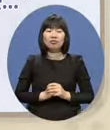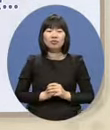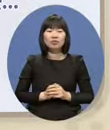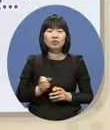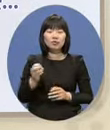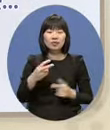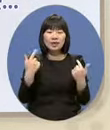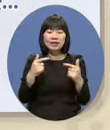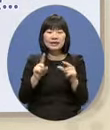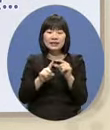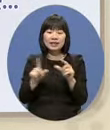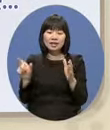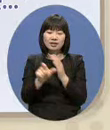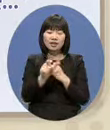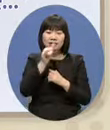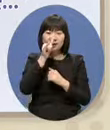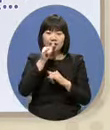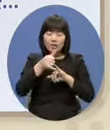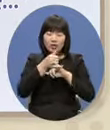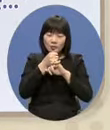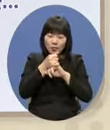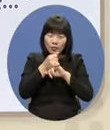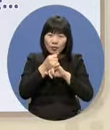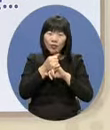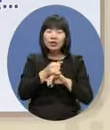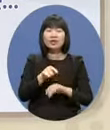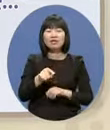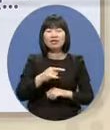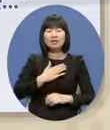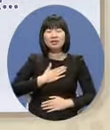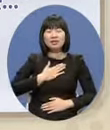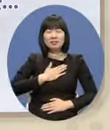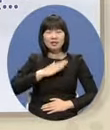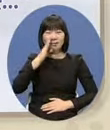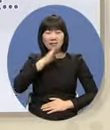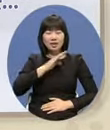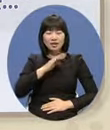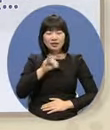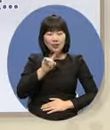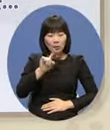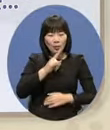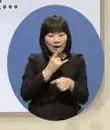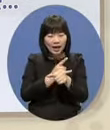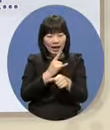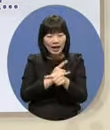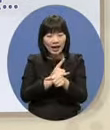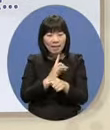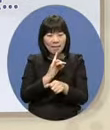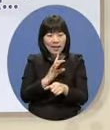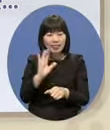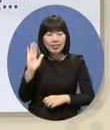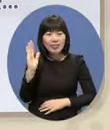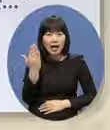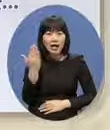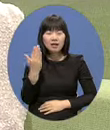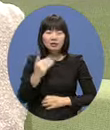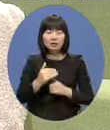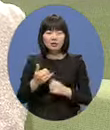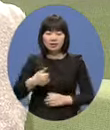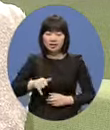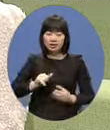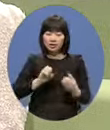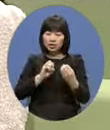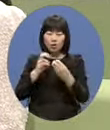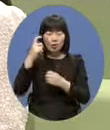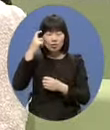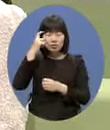말이 들어가요 반드시 꼭 이거 되게 기분 나빠요 너는 뭐뭐 해야만 해 그러 아이는 그냥 대화가 아니라 그냥